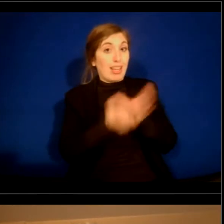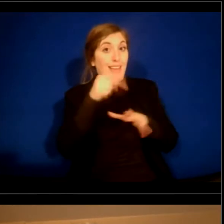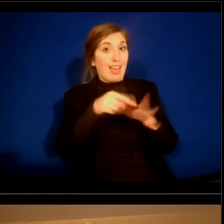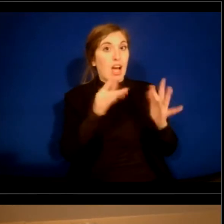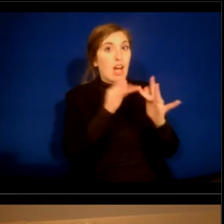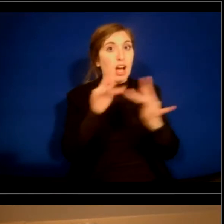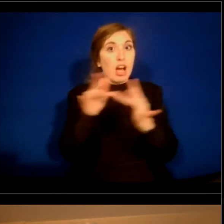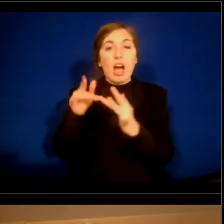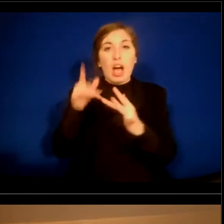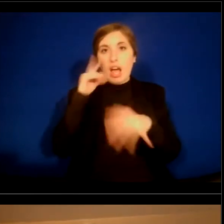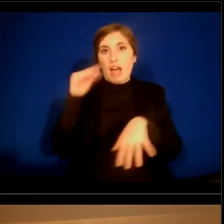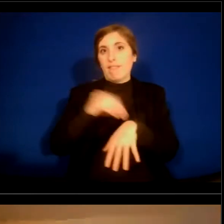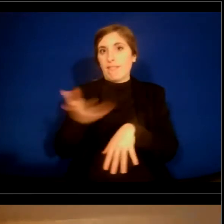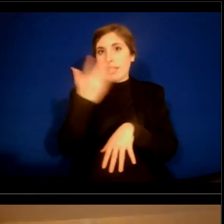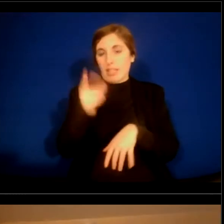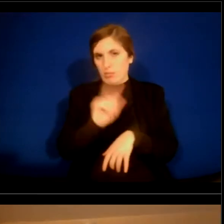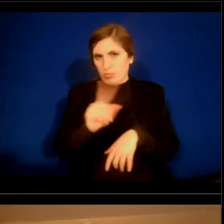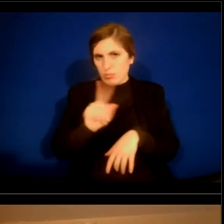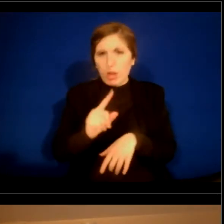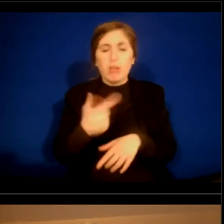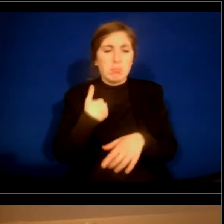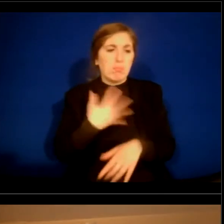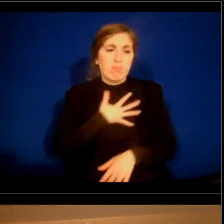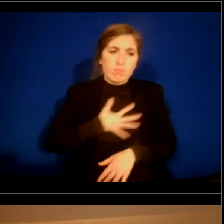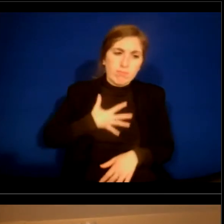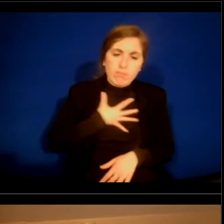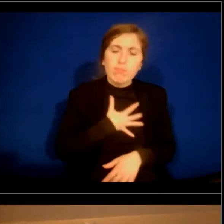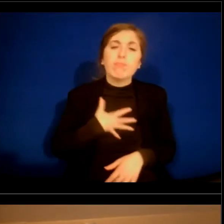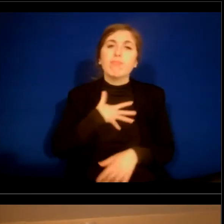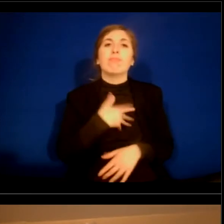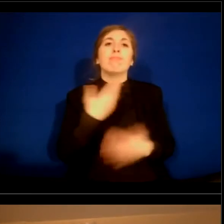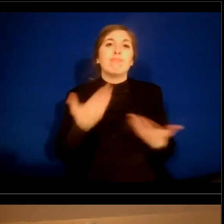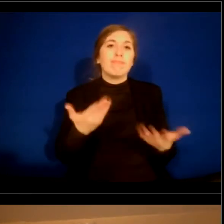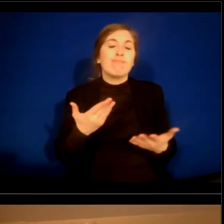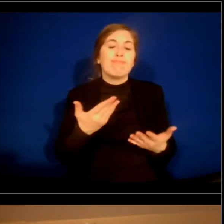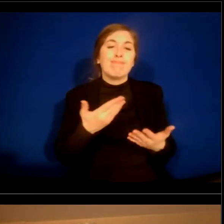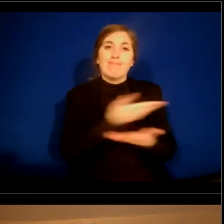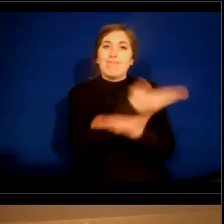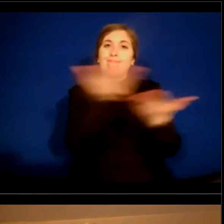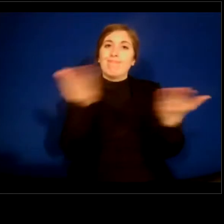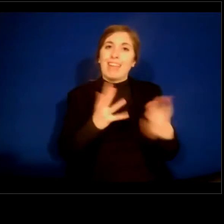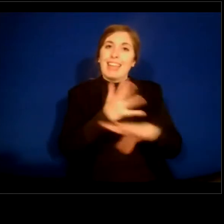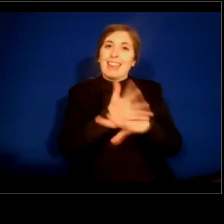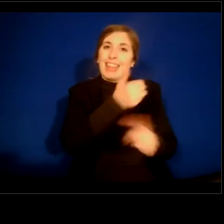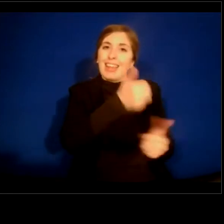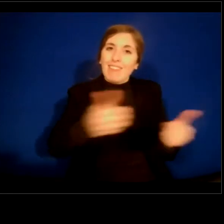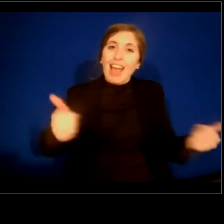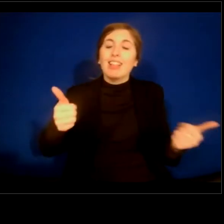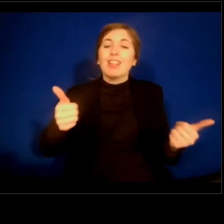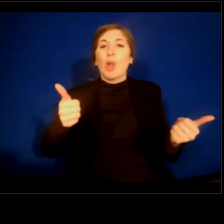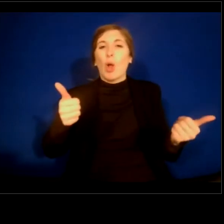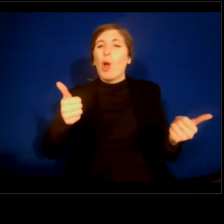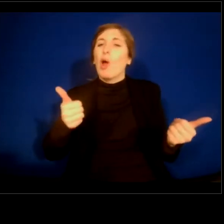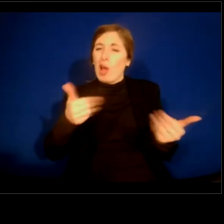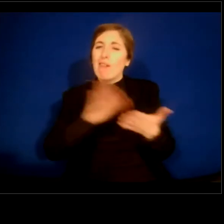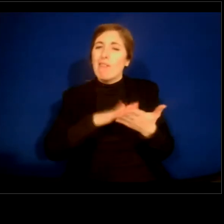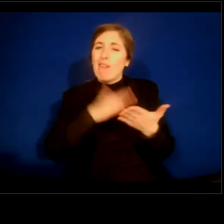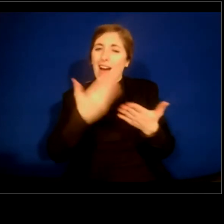piacere, ecco, che poi in tutte le attività messe in campo ci fosse anche questa parte rappresentata.